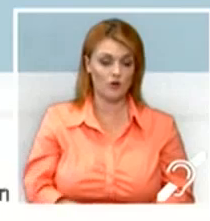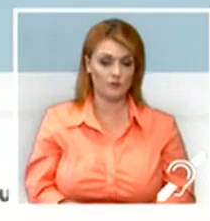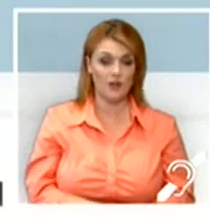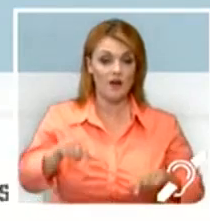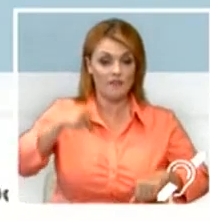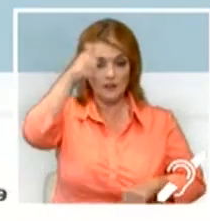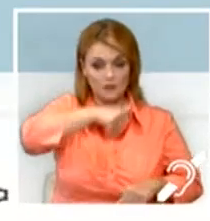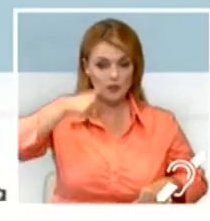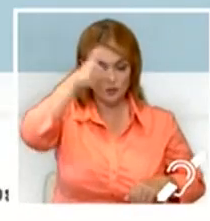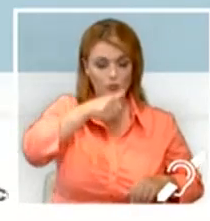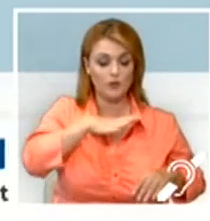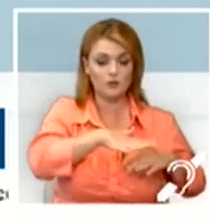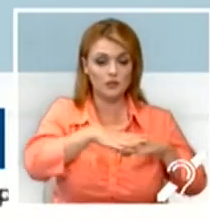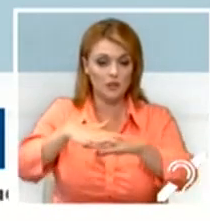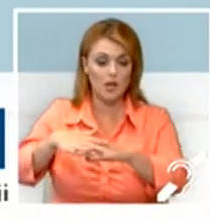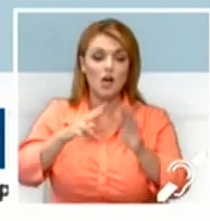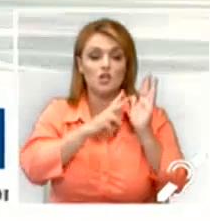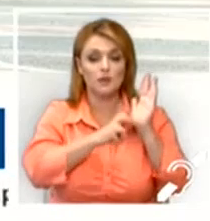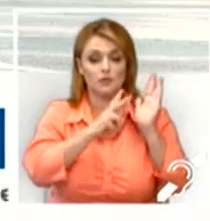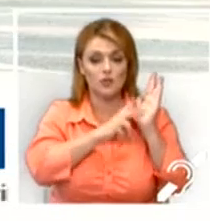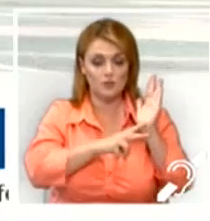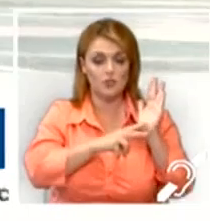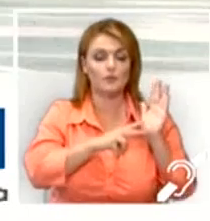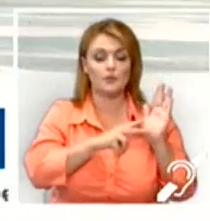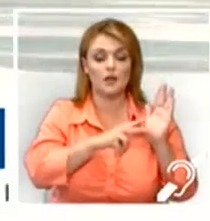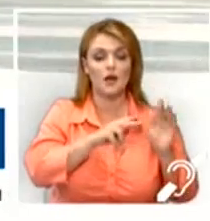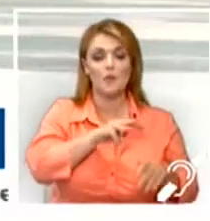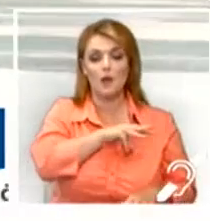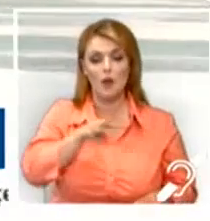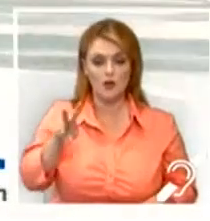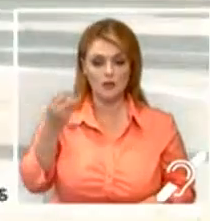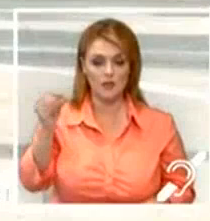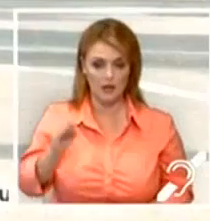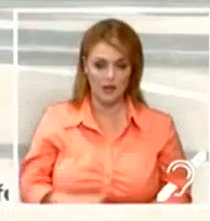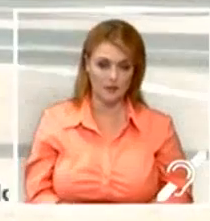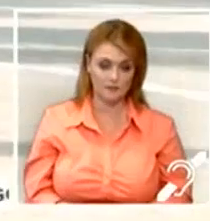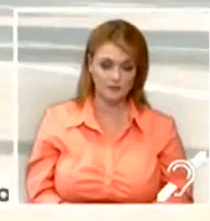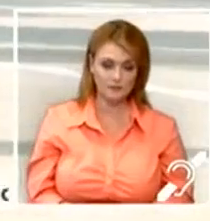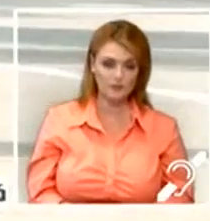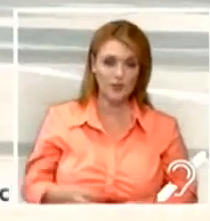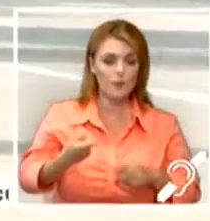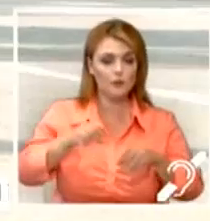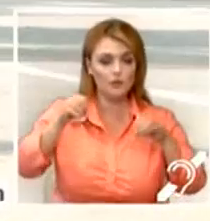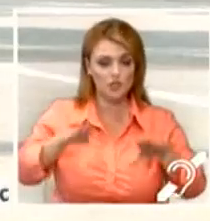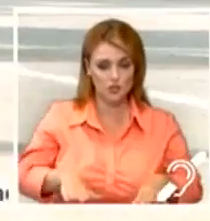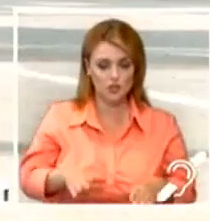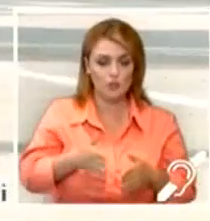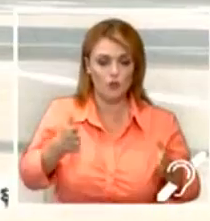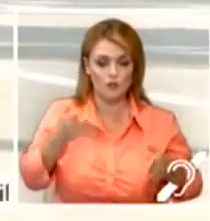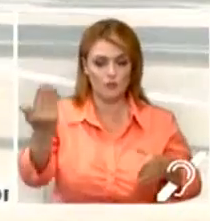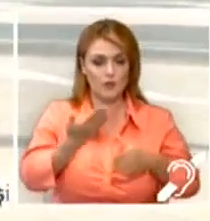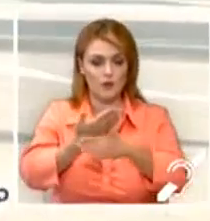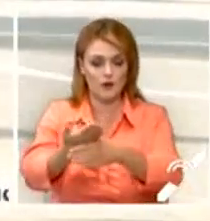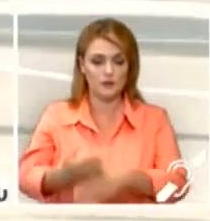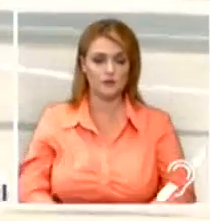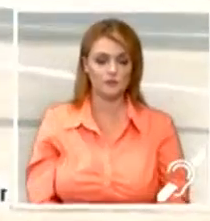alocate 788 de milioane de lei, astfel că asistența UE va depăși cheltuielile naționale pentru apărare în